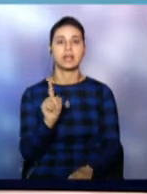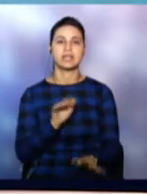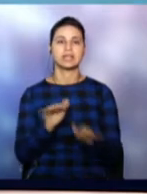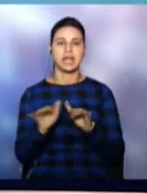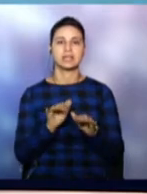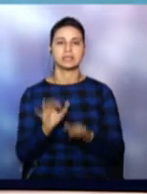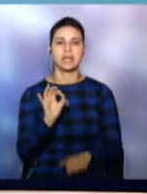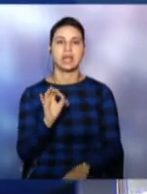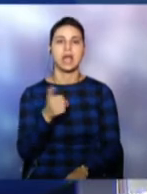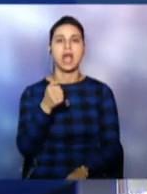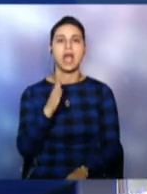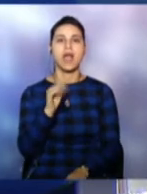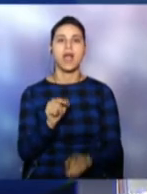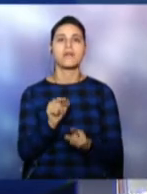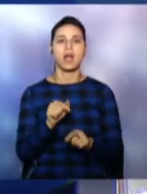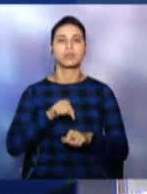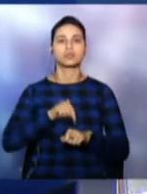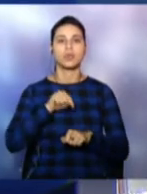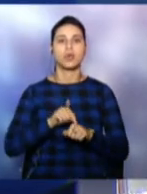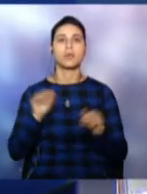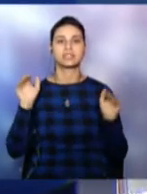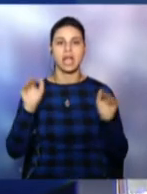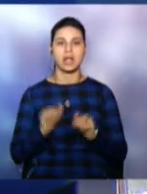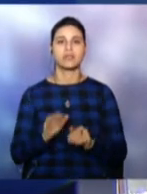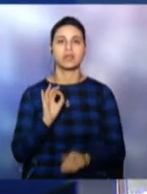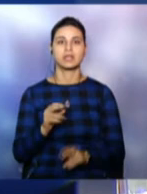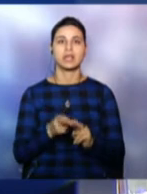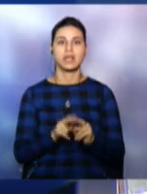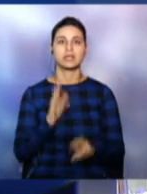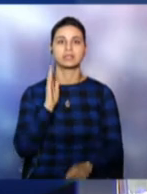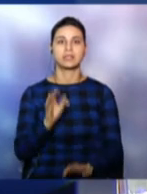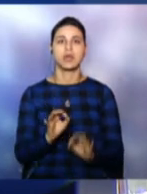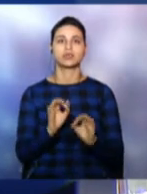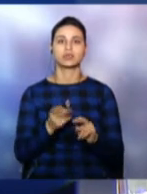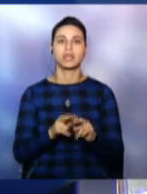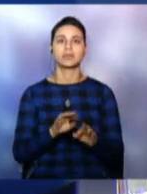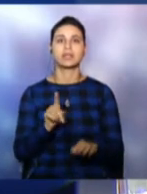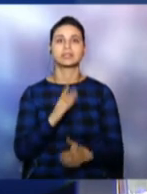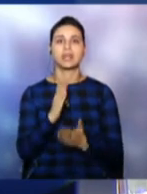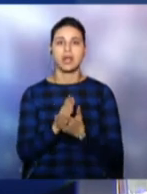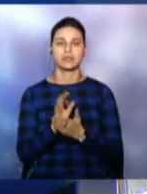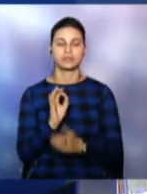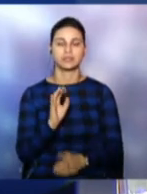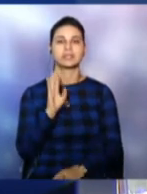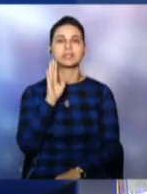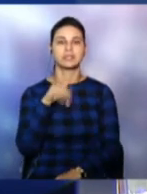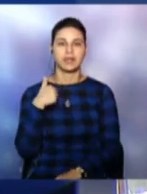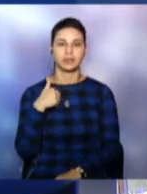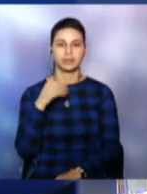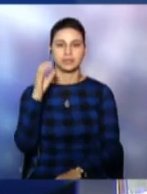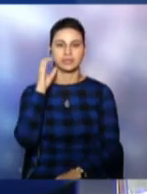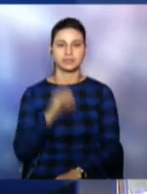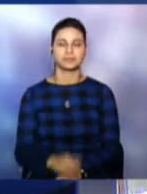რეაქცია. კოფეინის მიმართ მგრძნობელობას მკვეთრად აქვეითებს და ეს ვლინდება ზუსტად იმ რეაქციით, რაც აქვს. დილამშვიდობისა